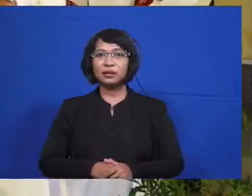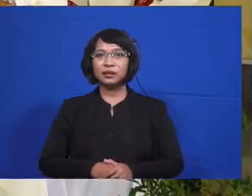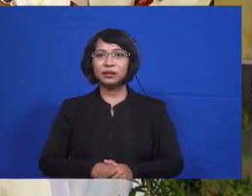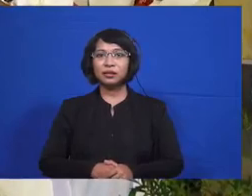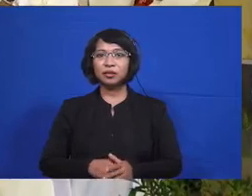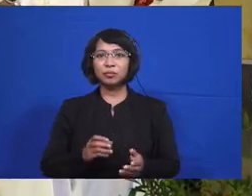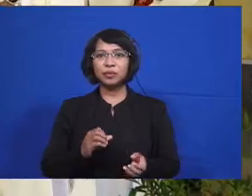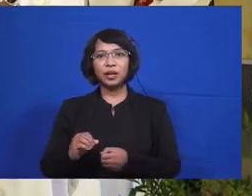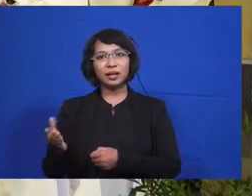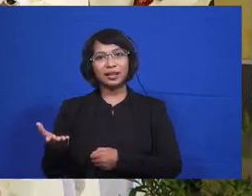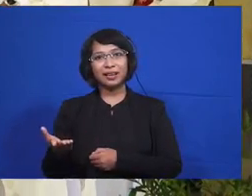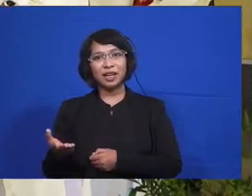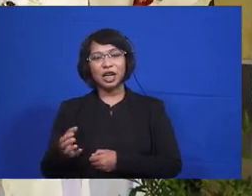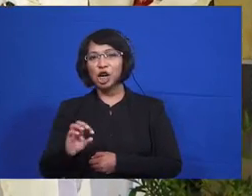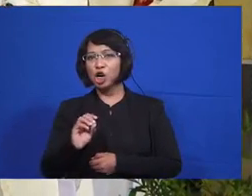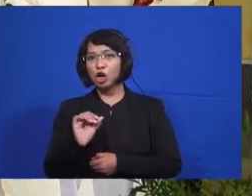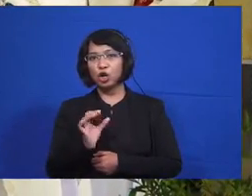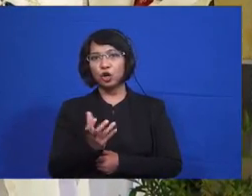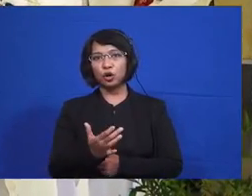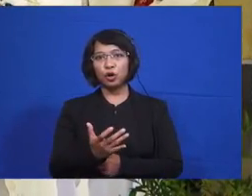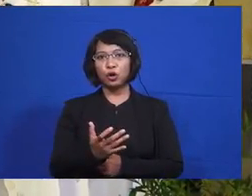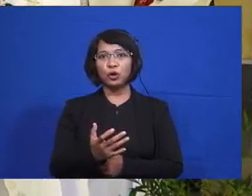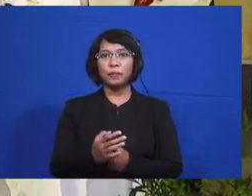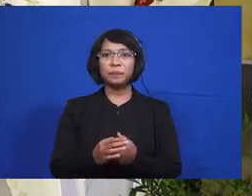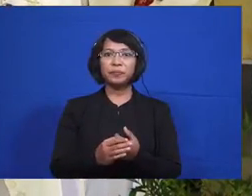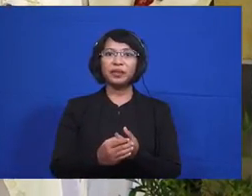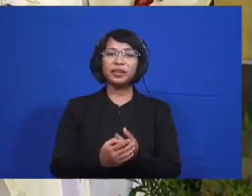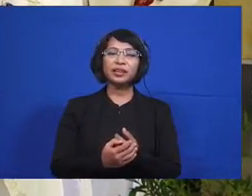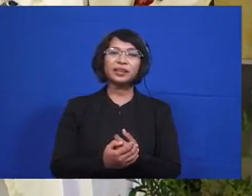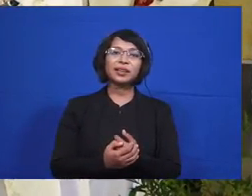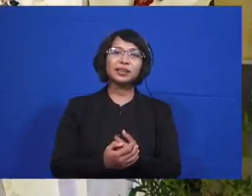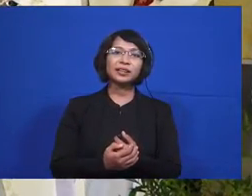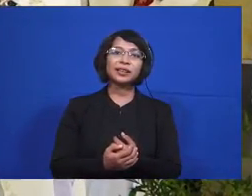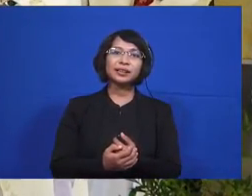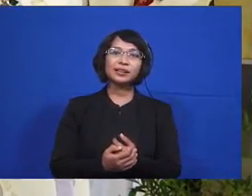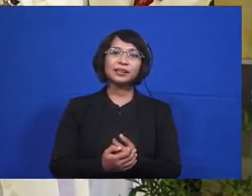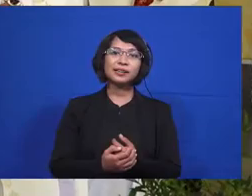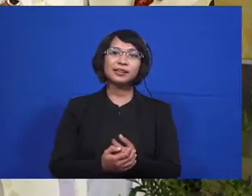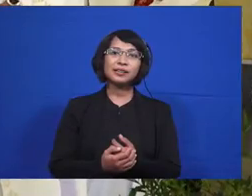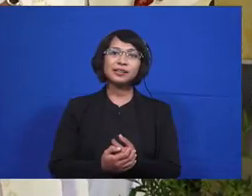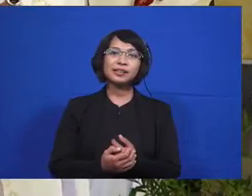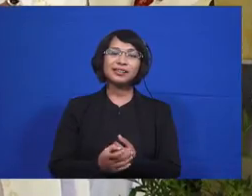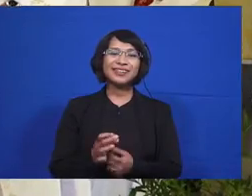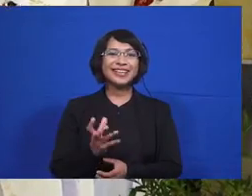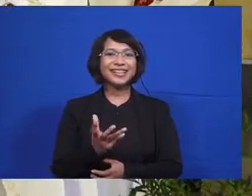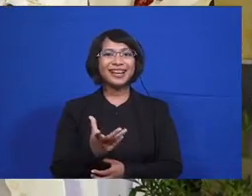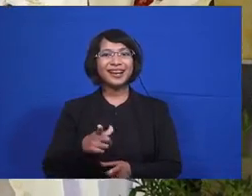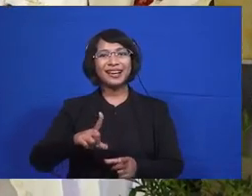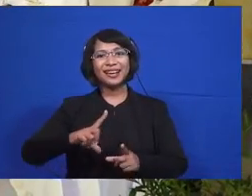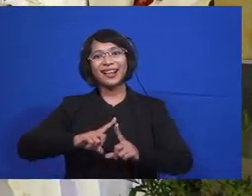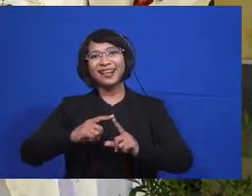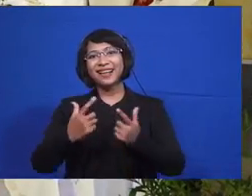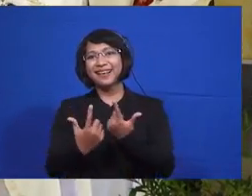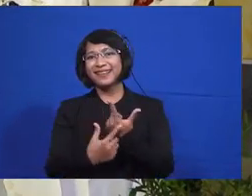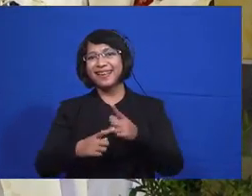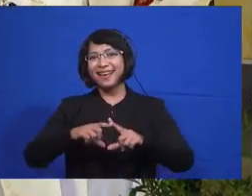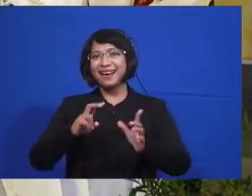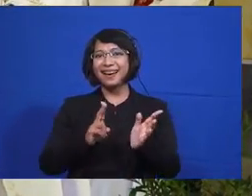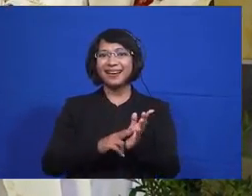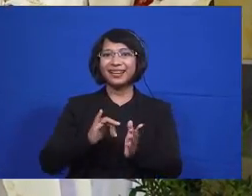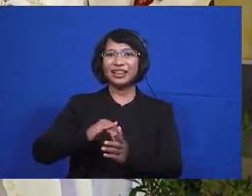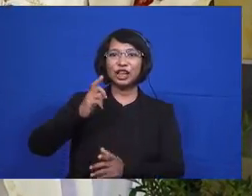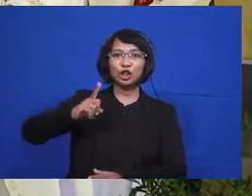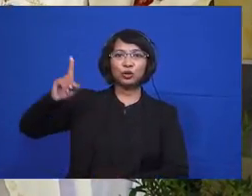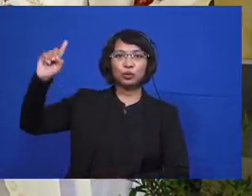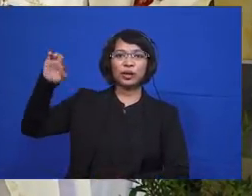Biarlah rohmu menyala-nyala dan layanilah Tuhan adalah moto tabisan yang kami pilih. Kami sangat